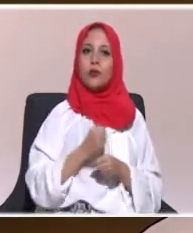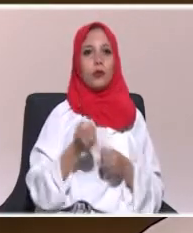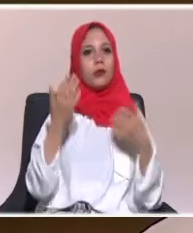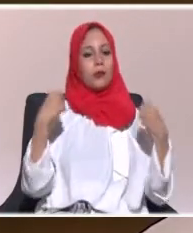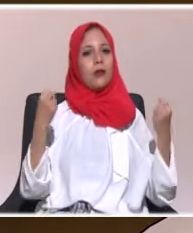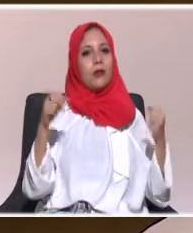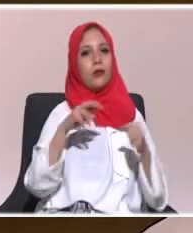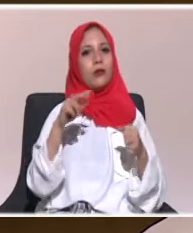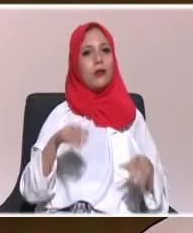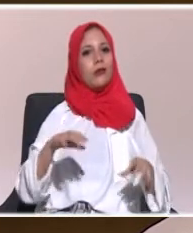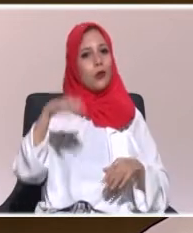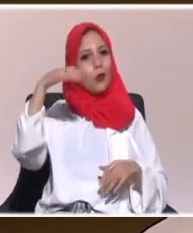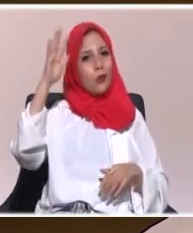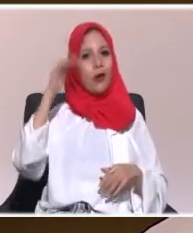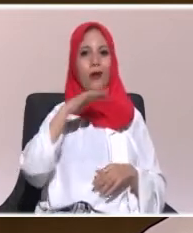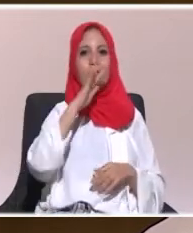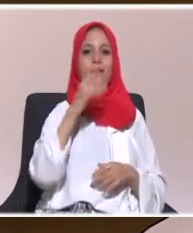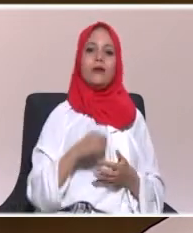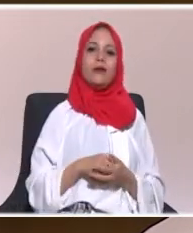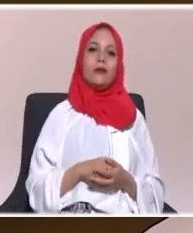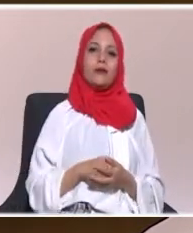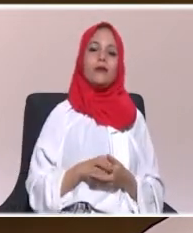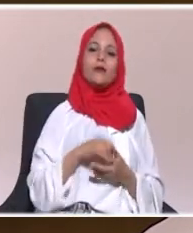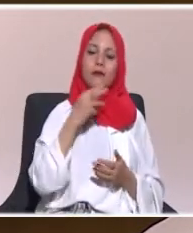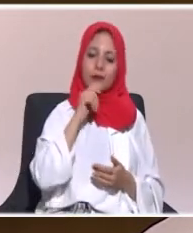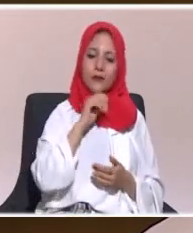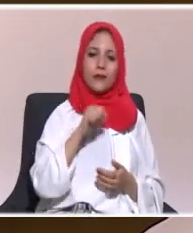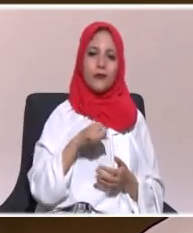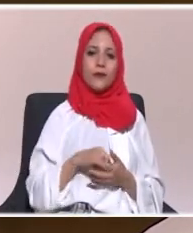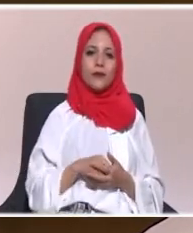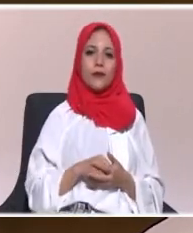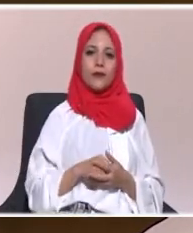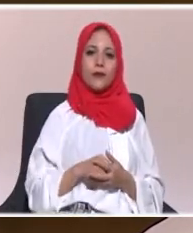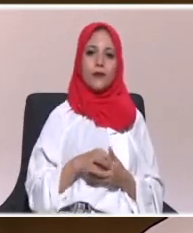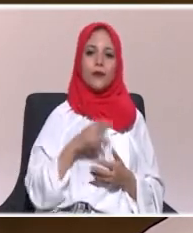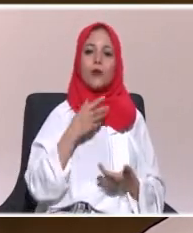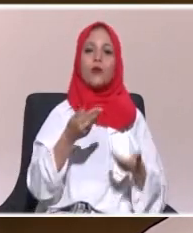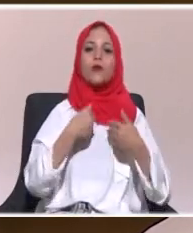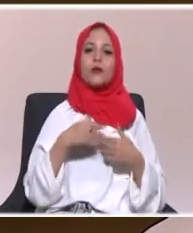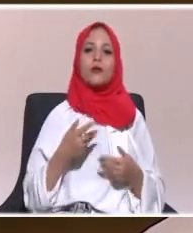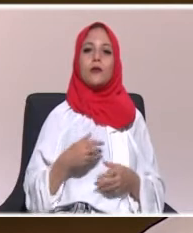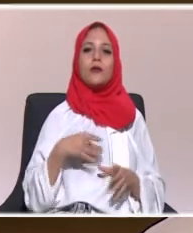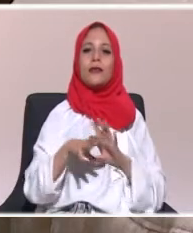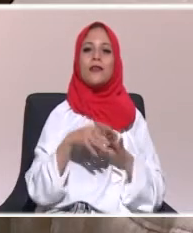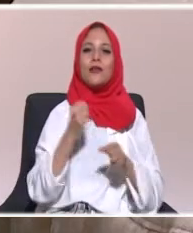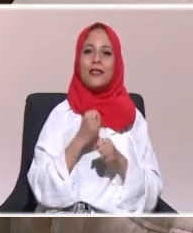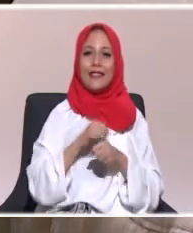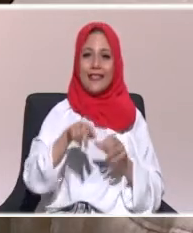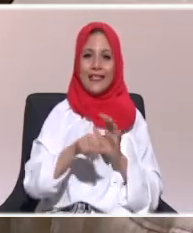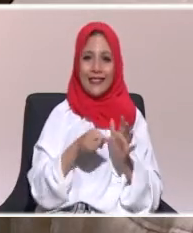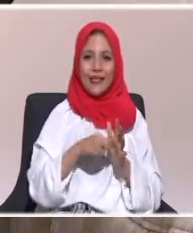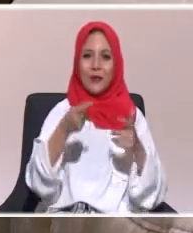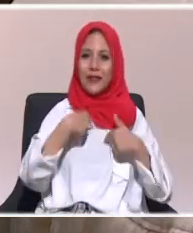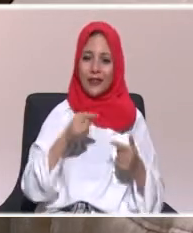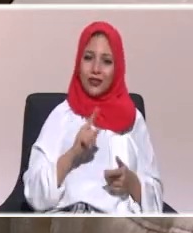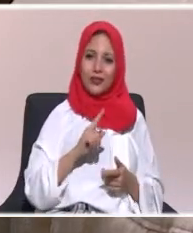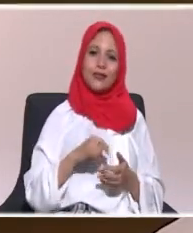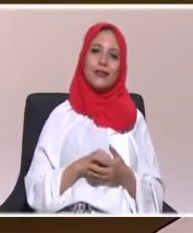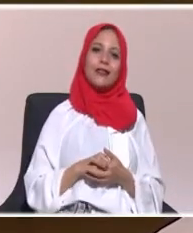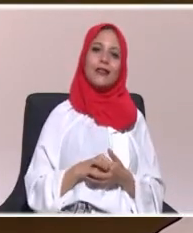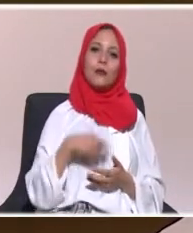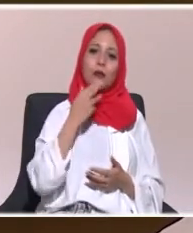المسرح والكوميديا والفن الجميل يا هلا، انت ومحمد. بس هو ما رشحنيش في المسرحيه اللي هيخرجها على فكره.